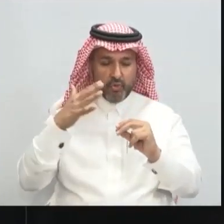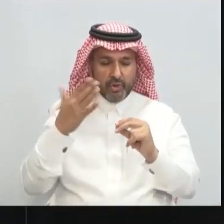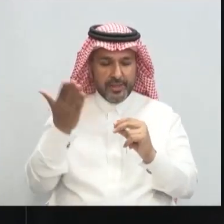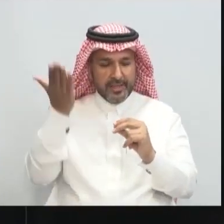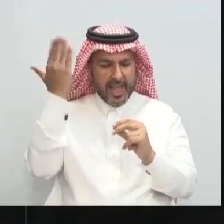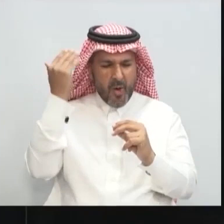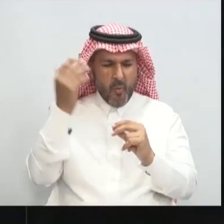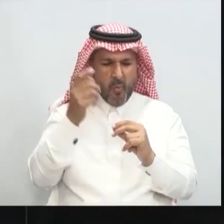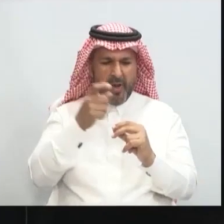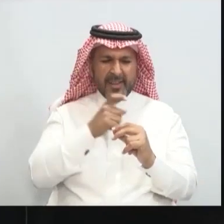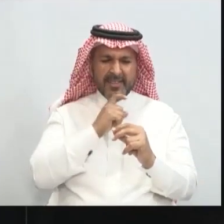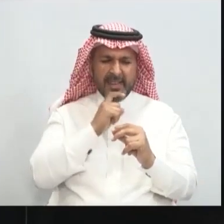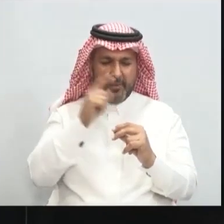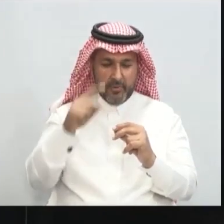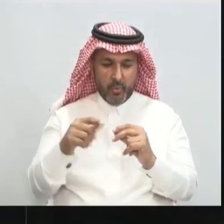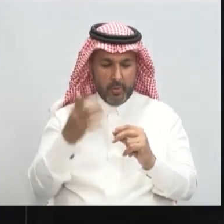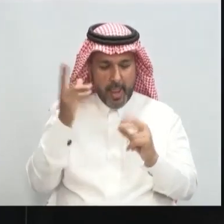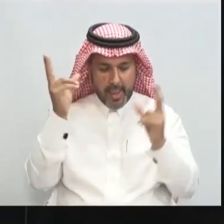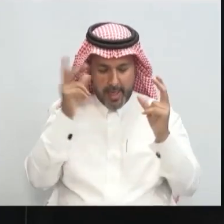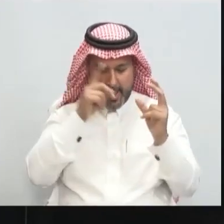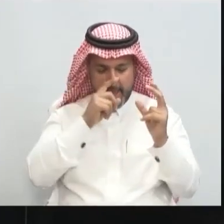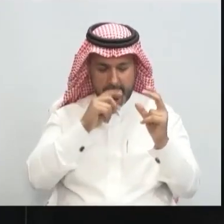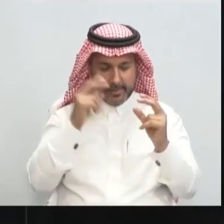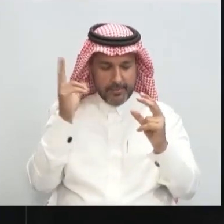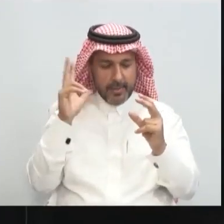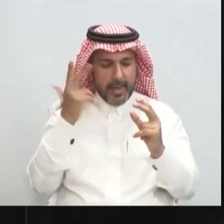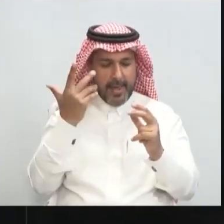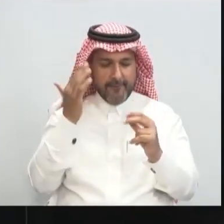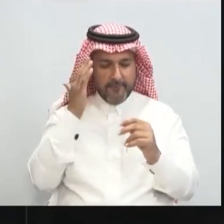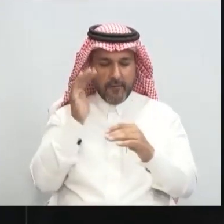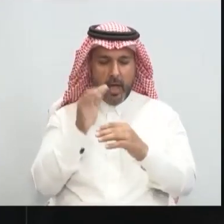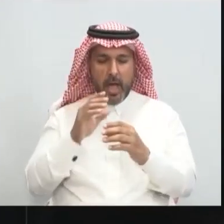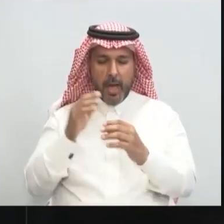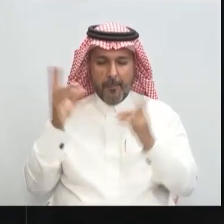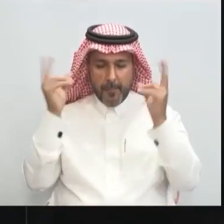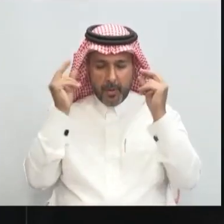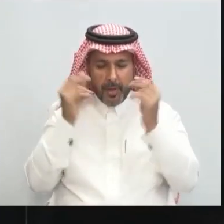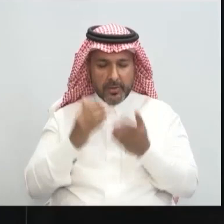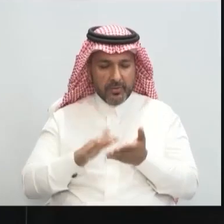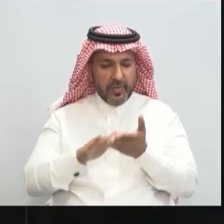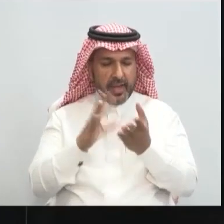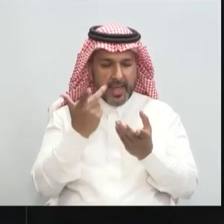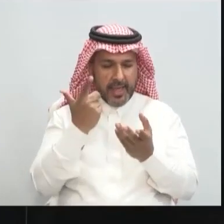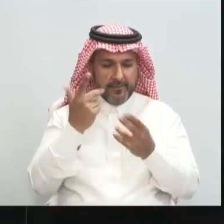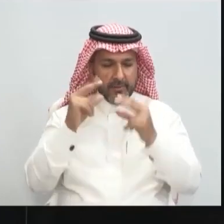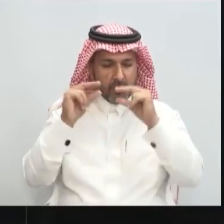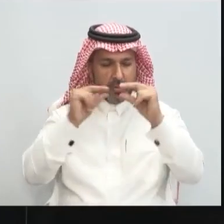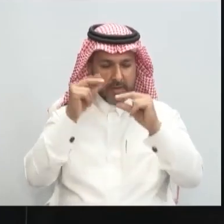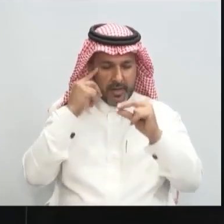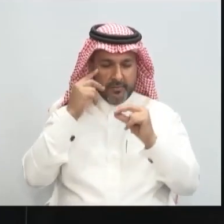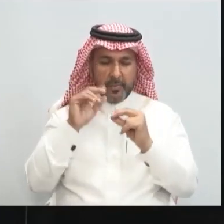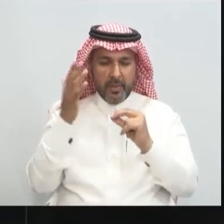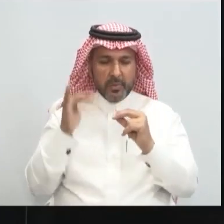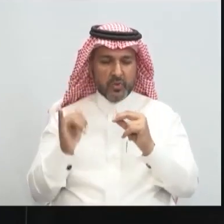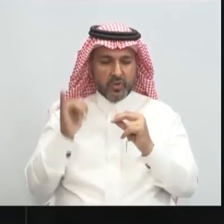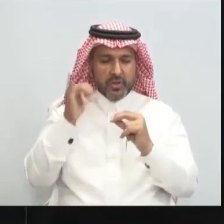وسائل التواصل الاجتماعي لابد للموظف ان يعرف كيف يعكس الصوره الايجابيه عن المنظمه سواء في العملاء في الخارج